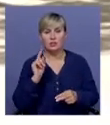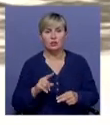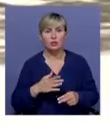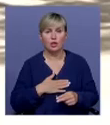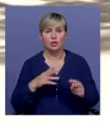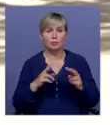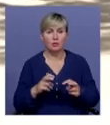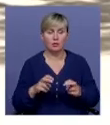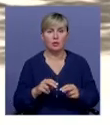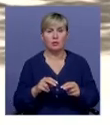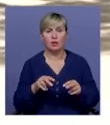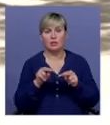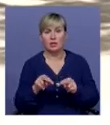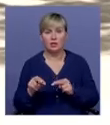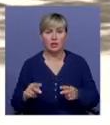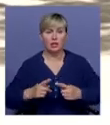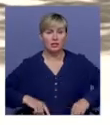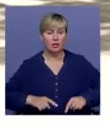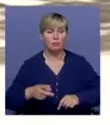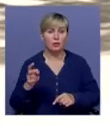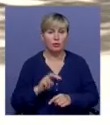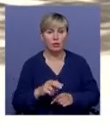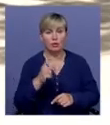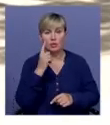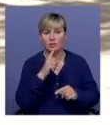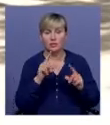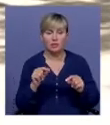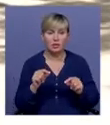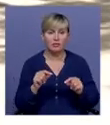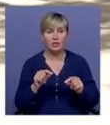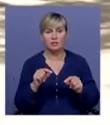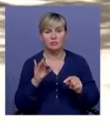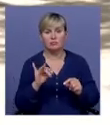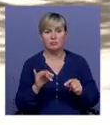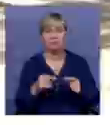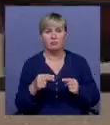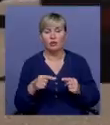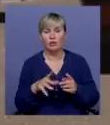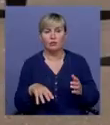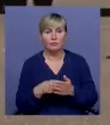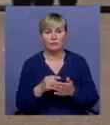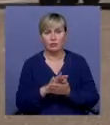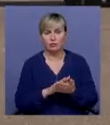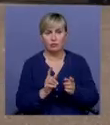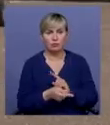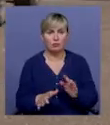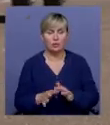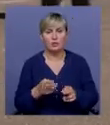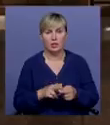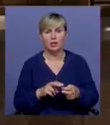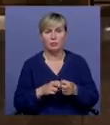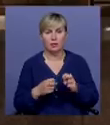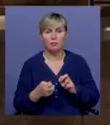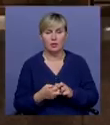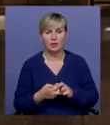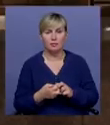проверки контролируешь при организации приходят закрывает глаза за определенную плату да и ничего не меняется вот вот этот проблема друг